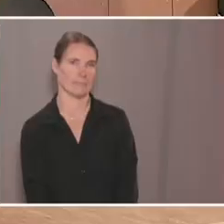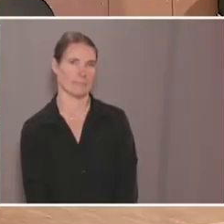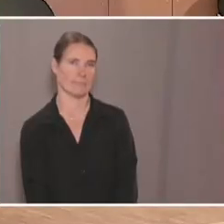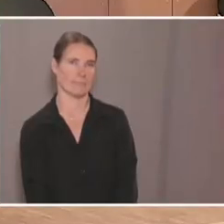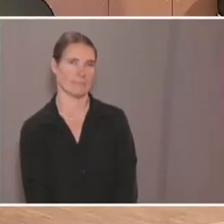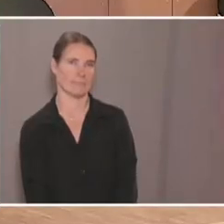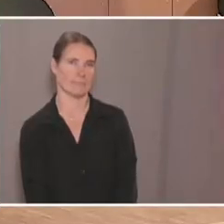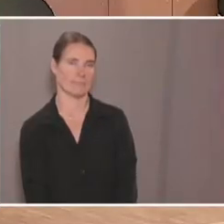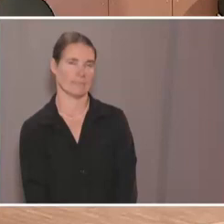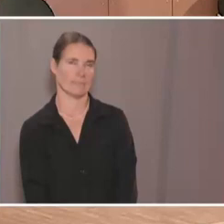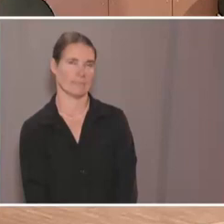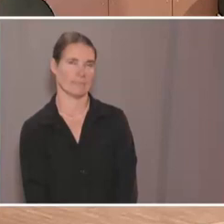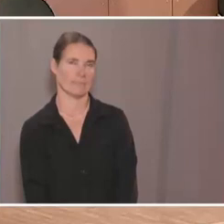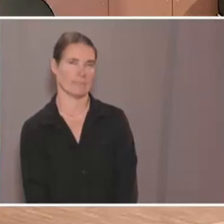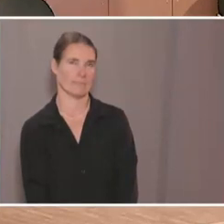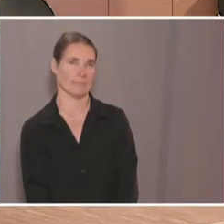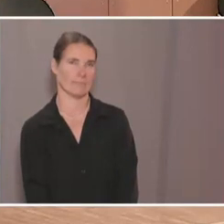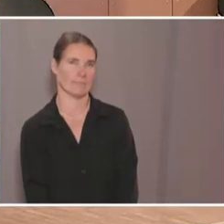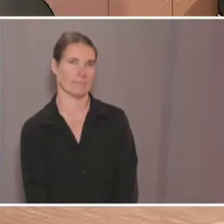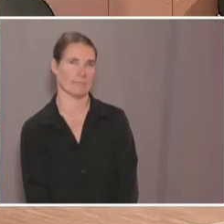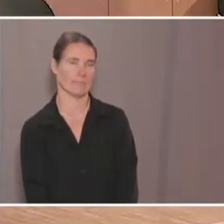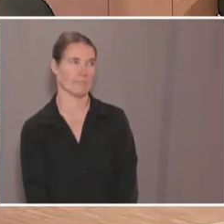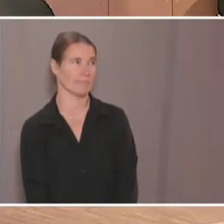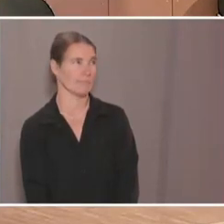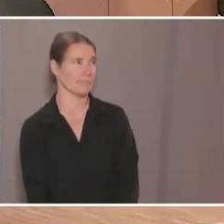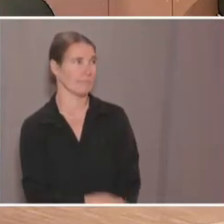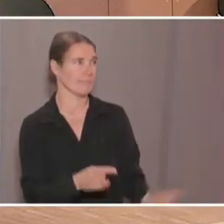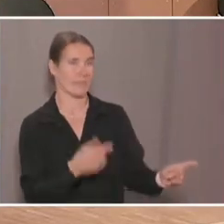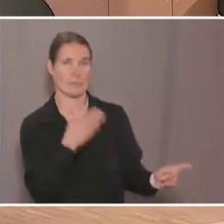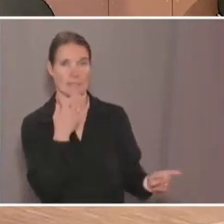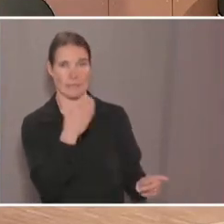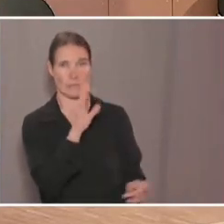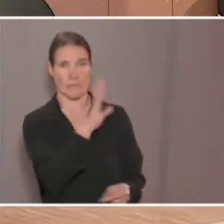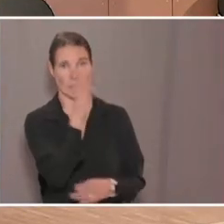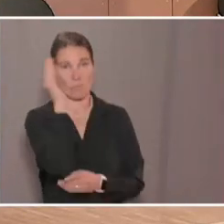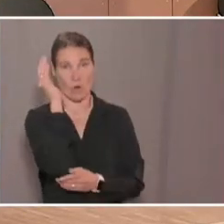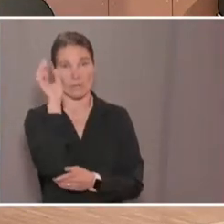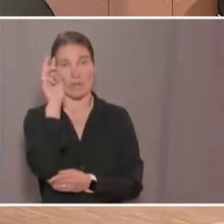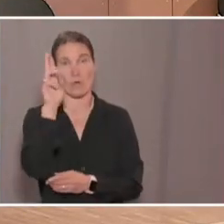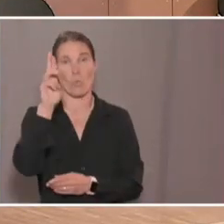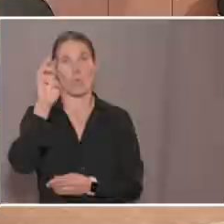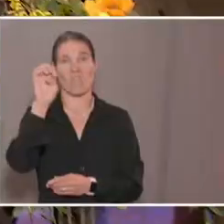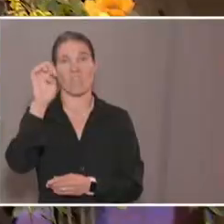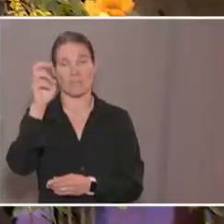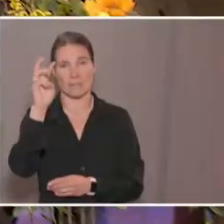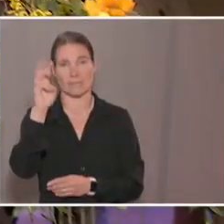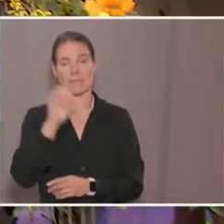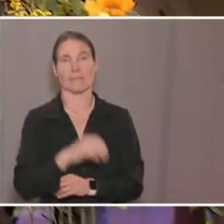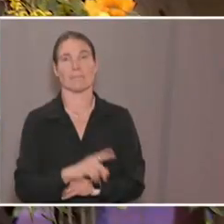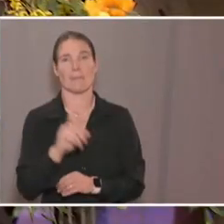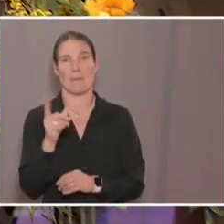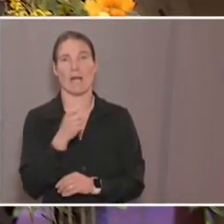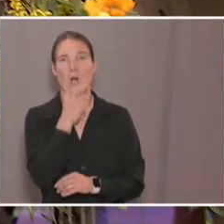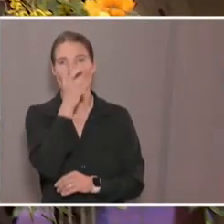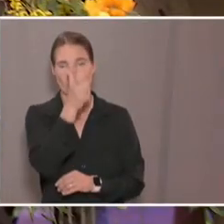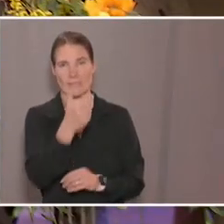Lieber Uwe, man sieht, wie dein Vortrag eine aufbrechende Wirkung hatte. Erstens mal aufgebrochen die Mythen, aber dann auch Aufbruch zu